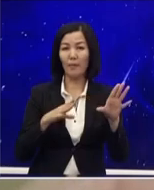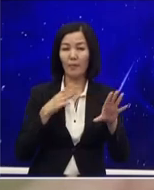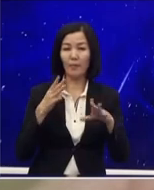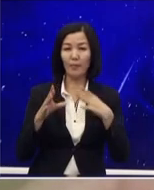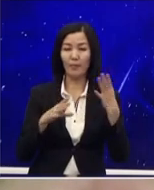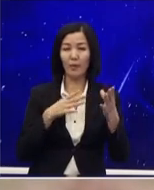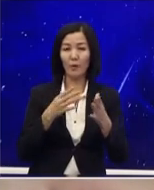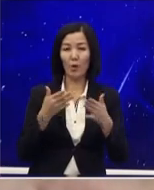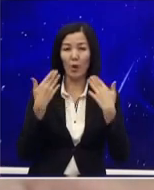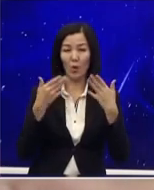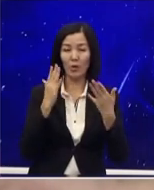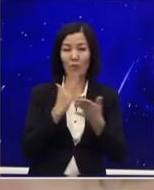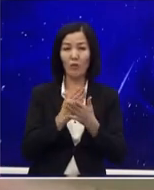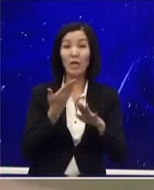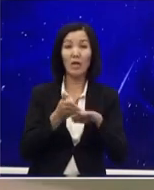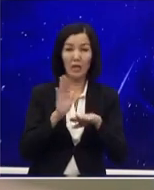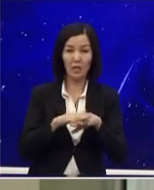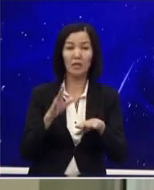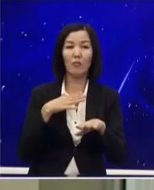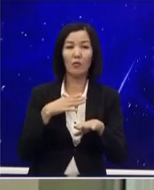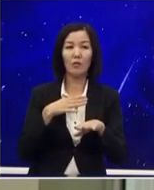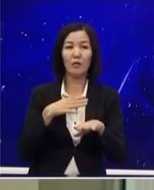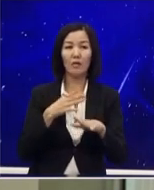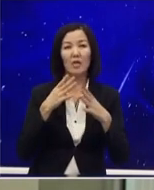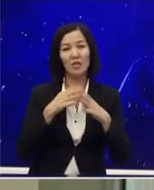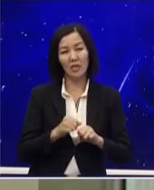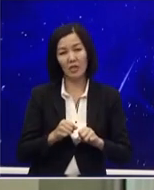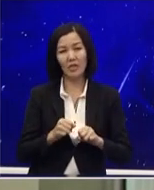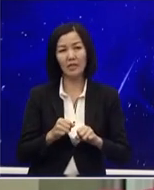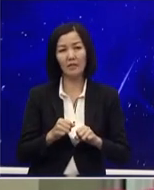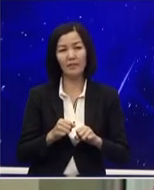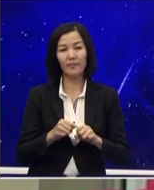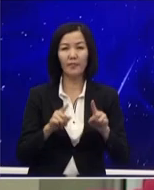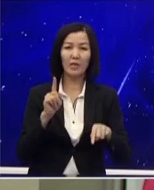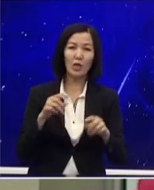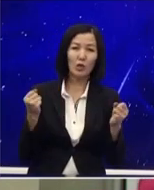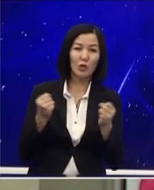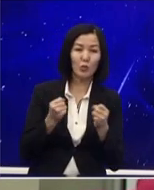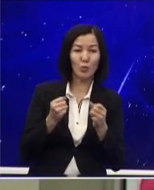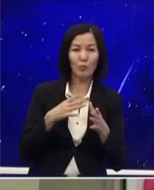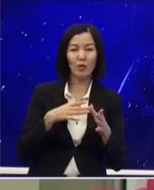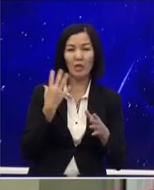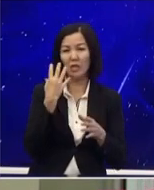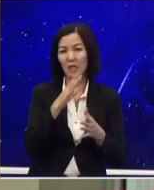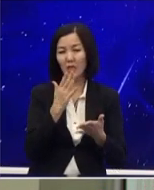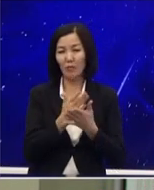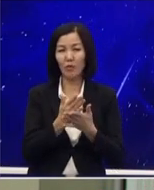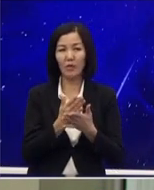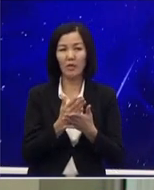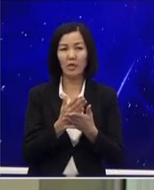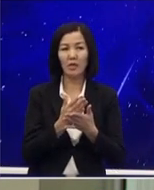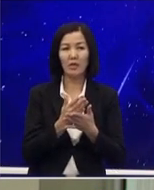болды. Қиындық болды. Себебі шаршайсың. Кейде суық болады, кейде ыстық болады.